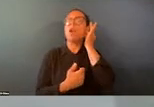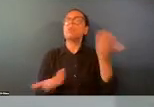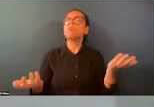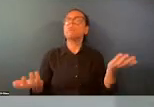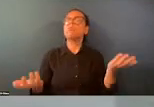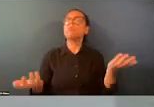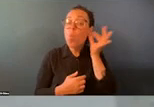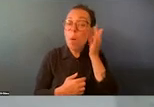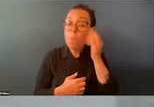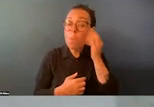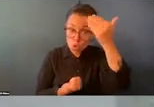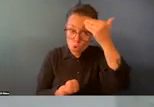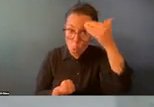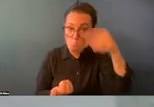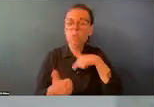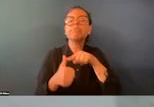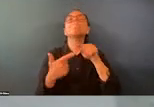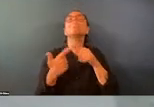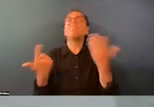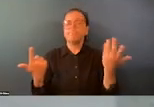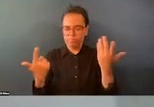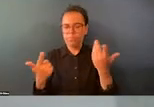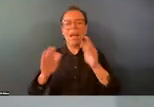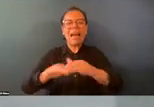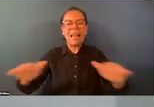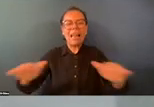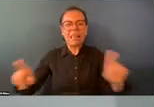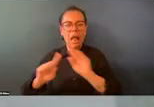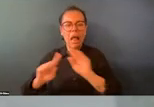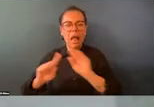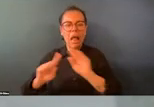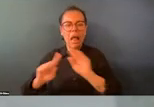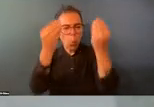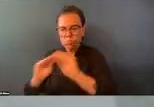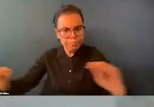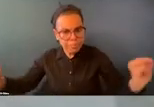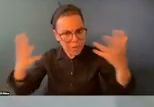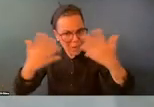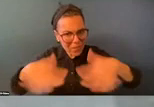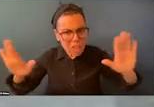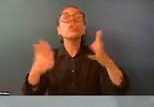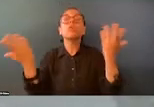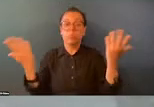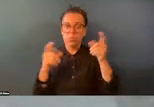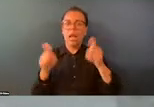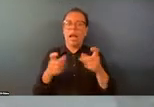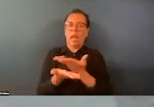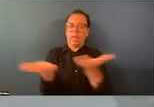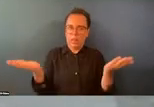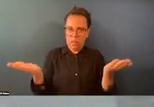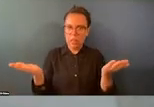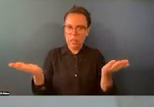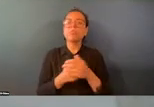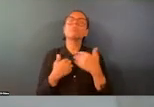принятие решения, я считаю, что это очень правильно. Надо действовать. Спасибо большое.